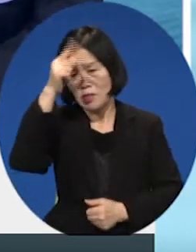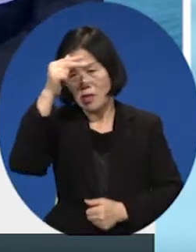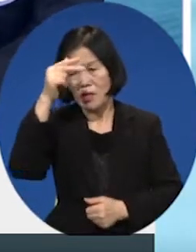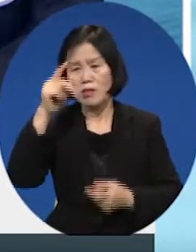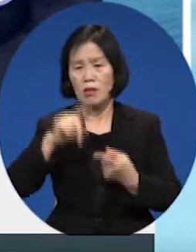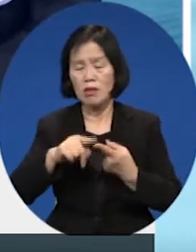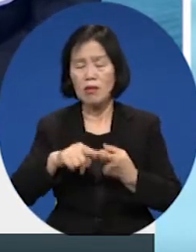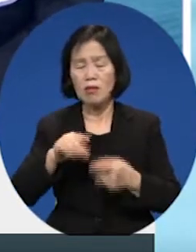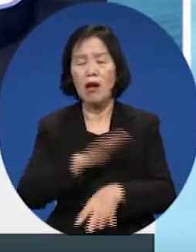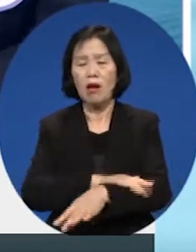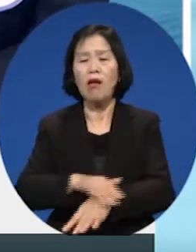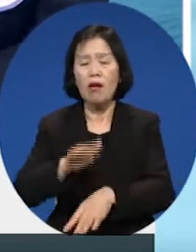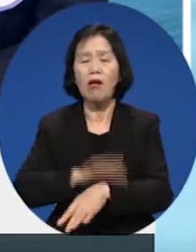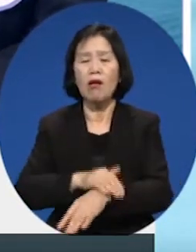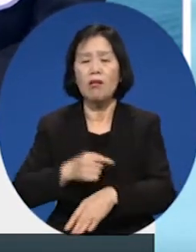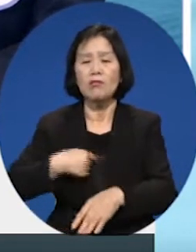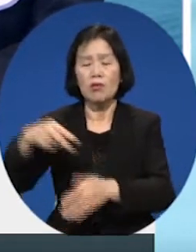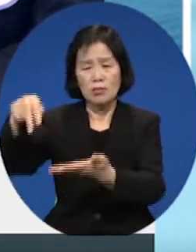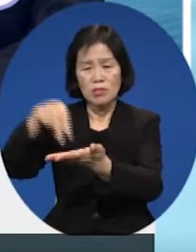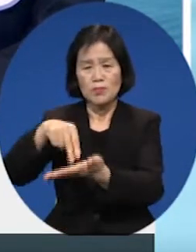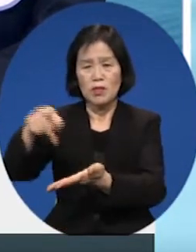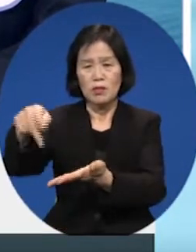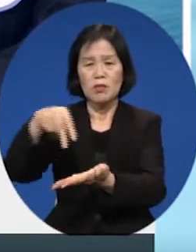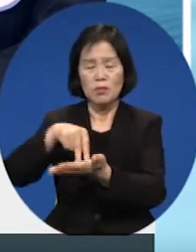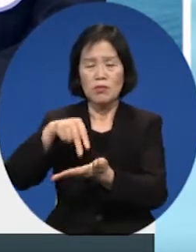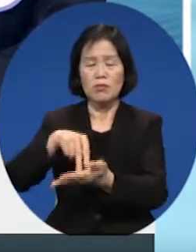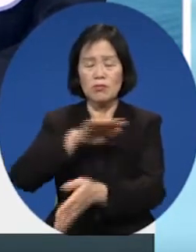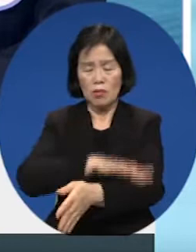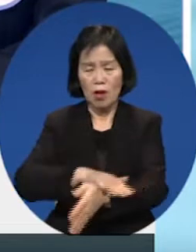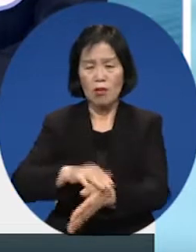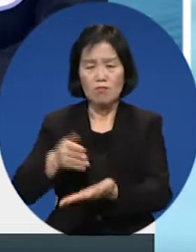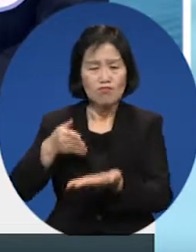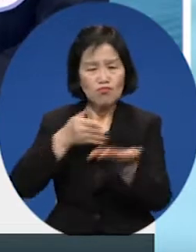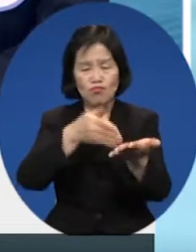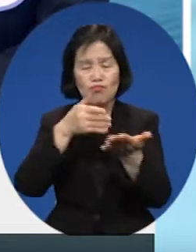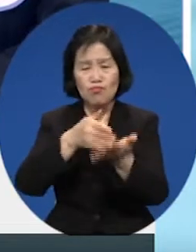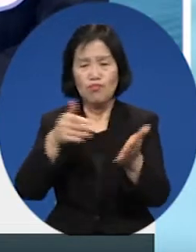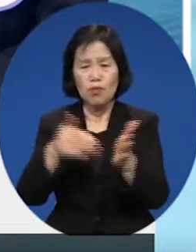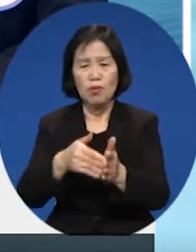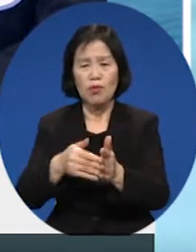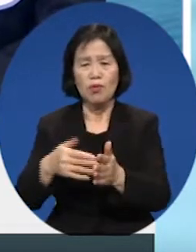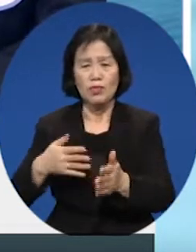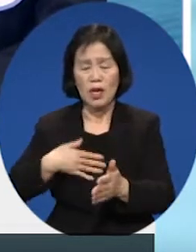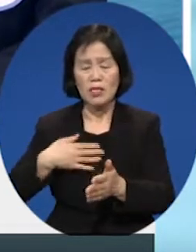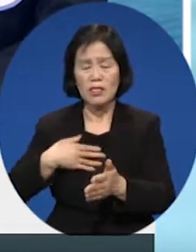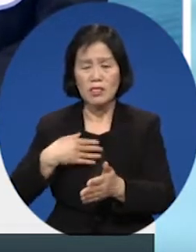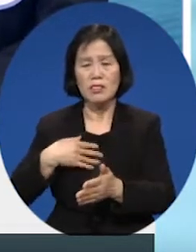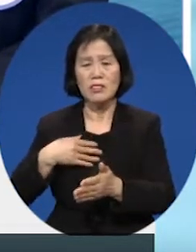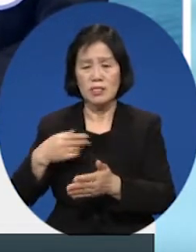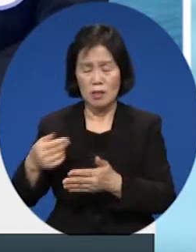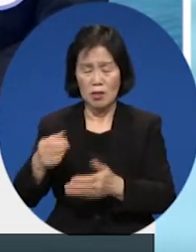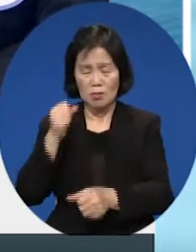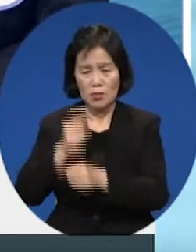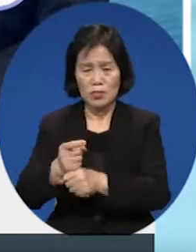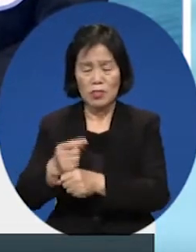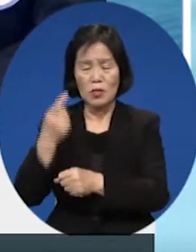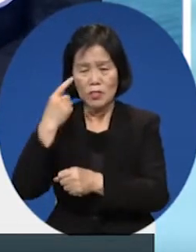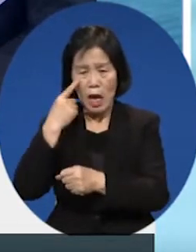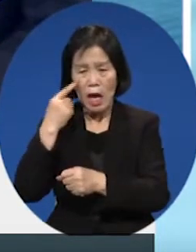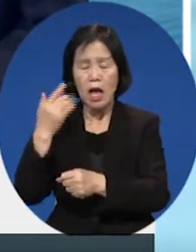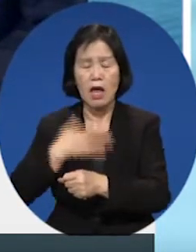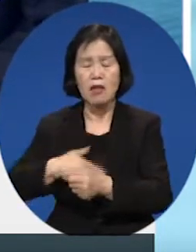만큼 했어 당신들이 입장 다 이만큼이나 대변한 사람이야 라는 사인을 줬을 것 같고 바쁜게